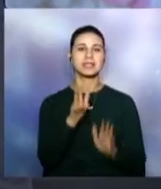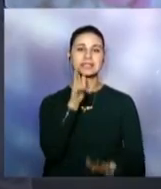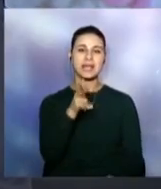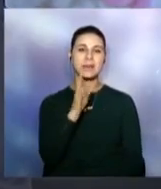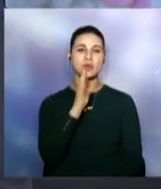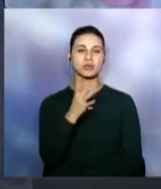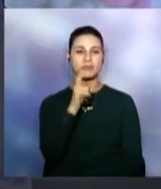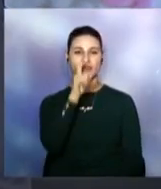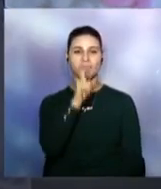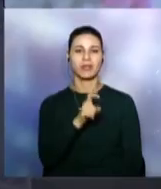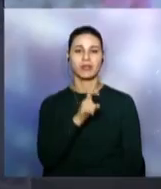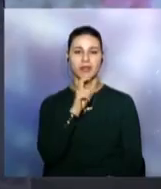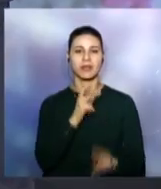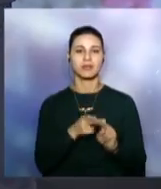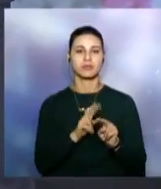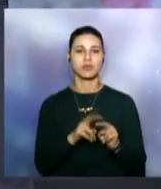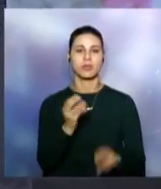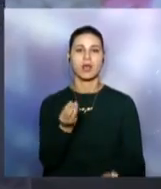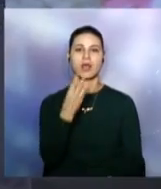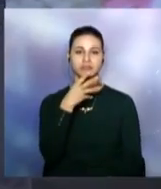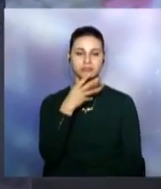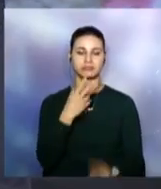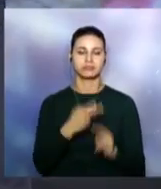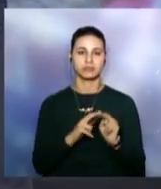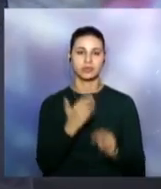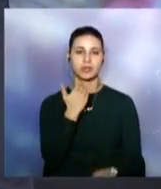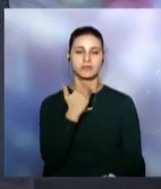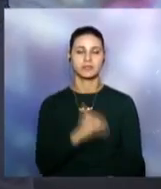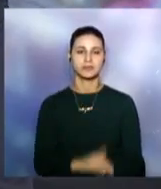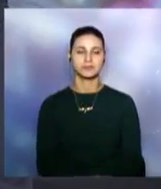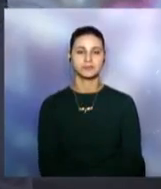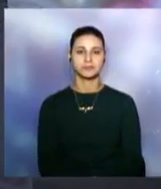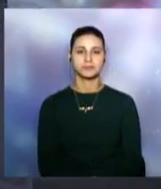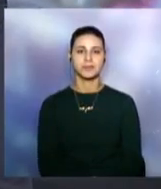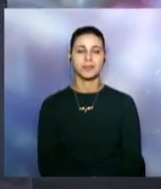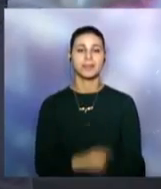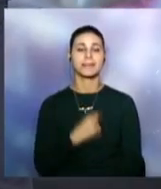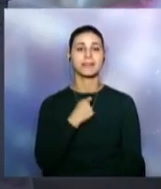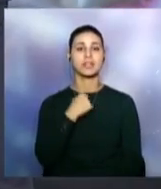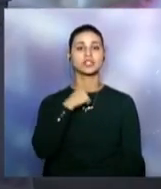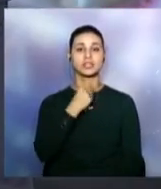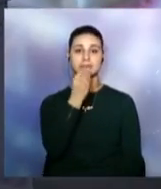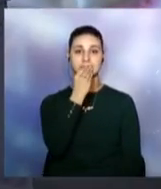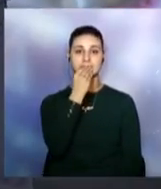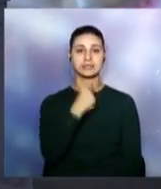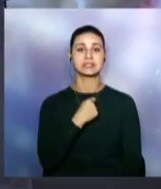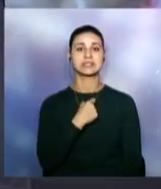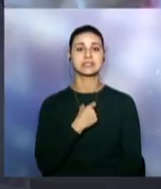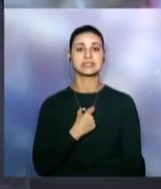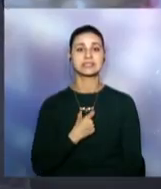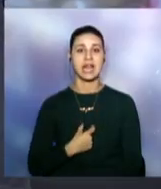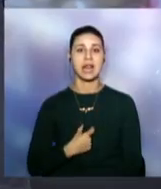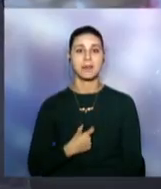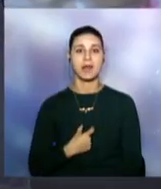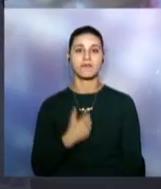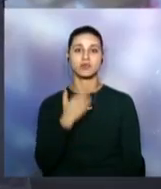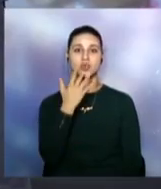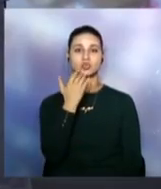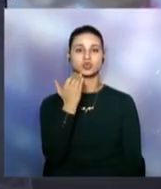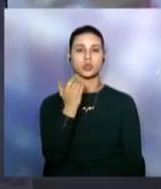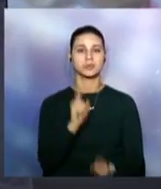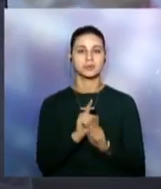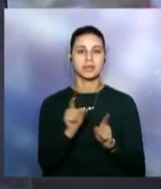ძირითადად 11 თვიდან 3 წლამდე ასაკი. საყლაპავში არსებული უცხო სხეული, მხედველობაში მაგ